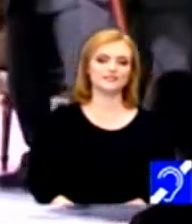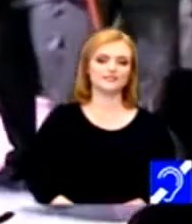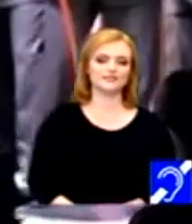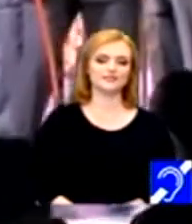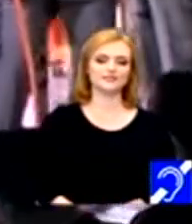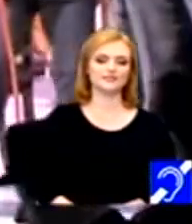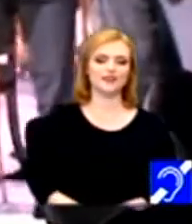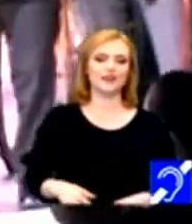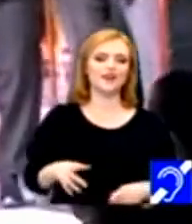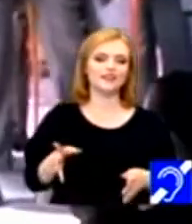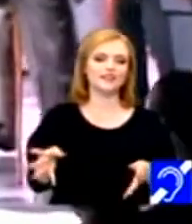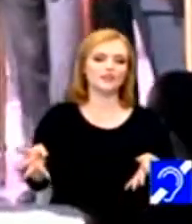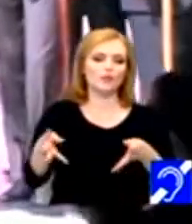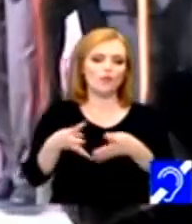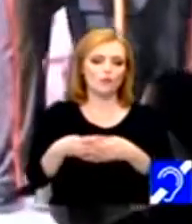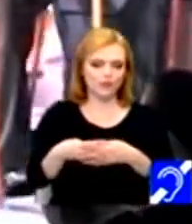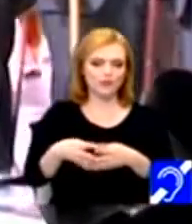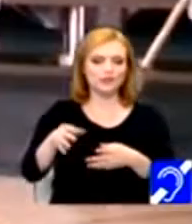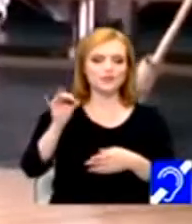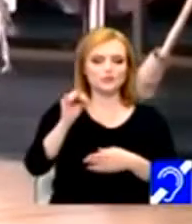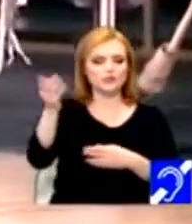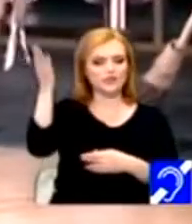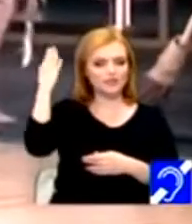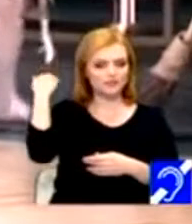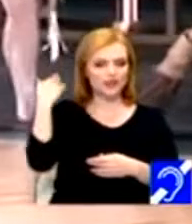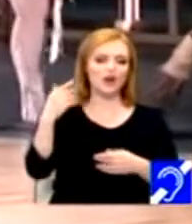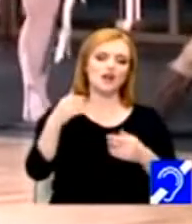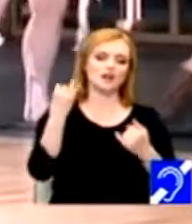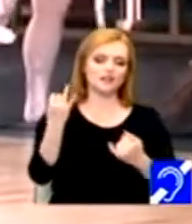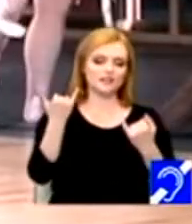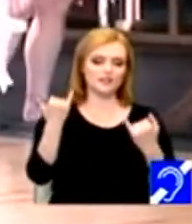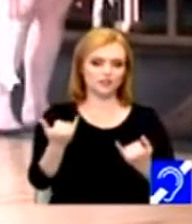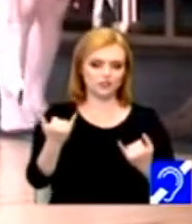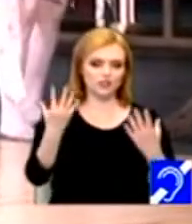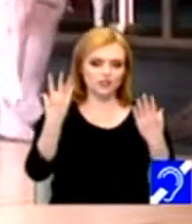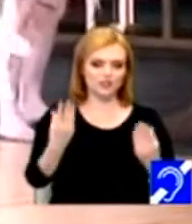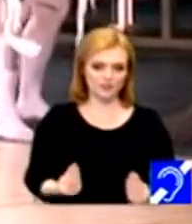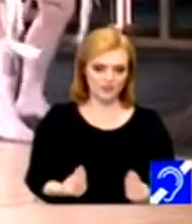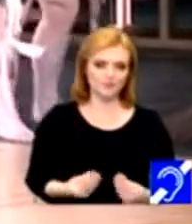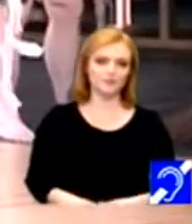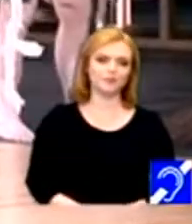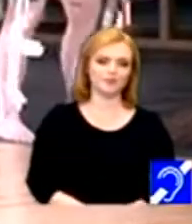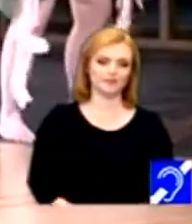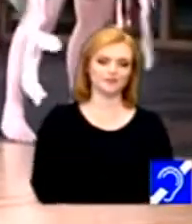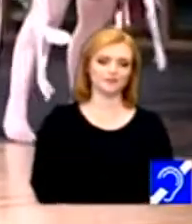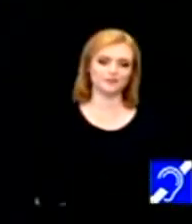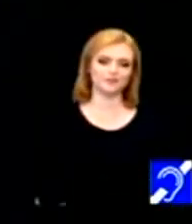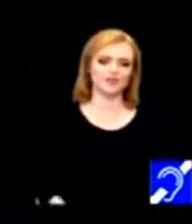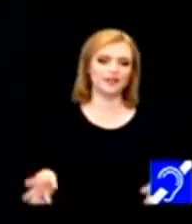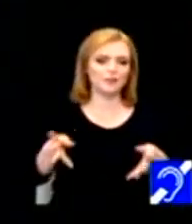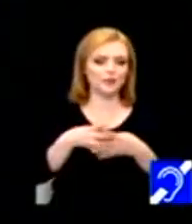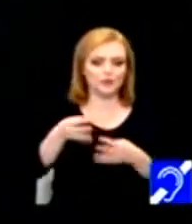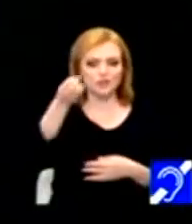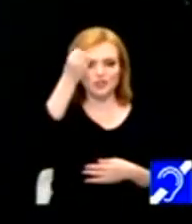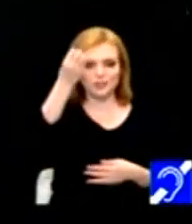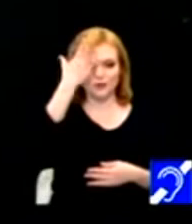Acesta combină cu abilitatea cunoscută elemente din teatrul tradițional japonez Kabuki cu elementele teatrului european reinterpretate într-o